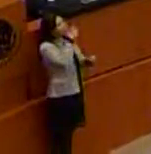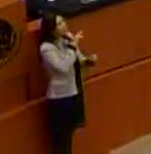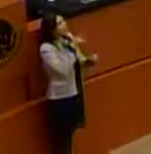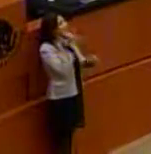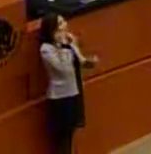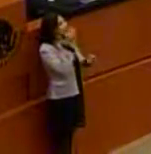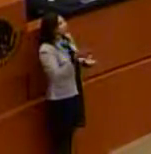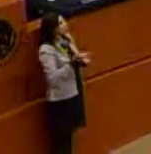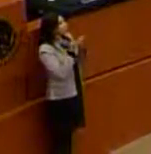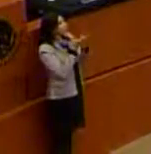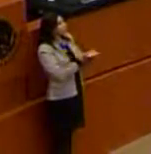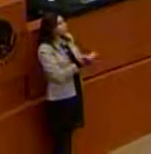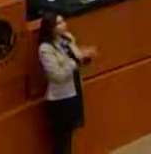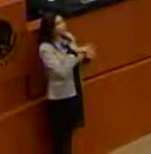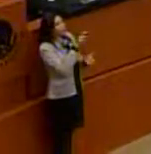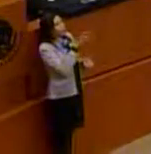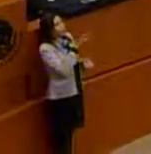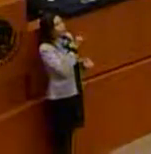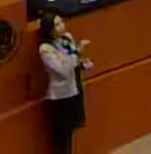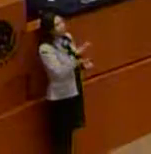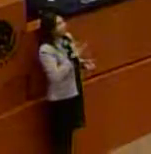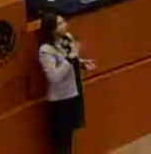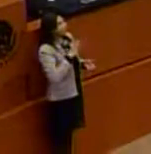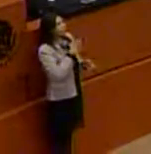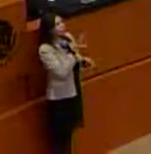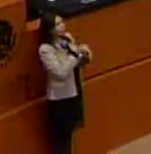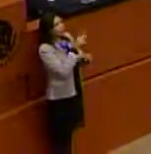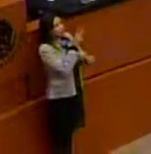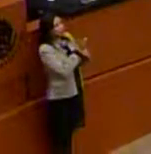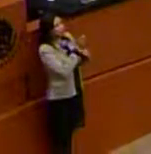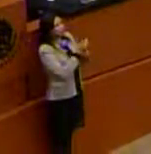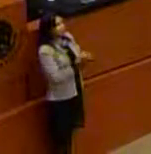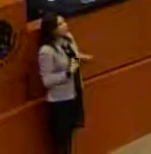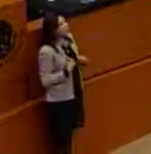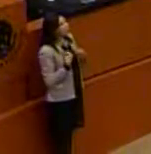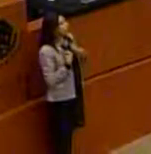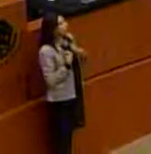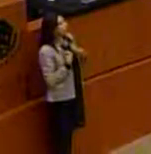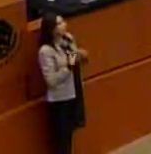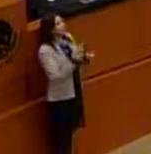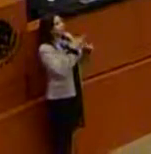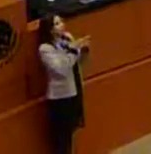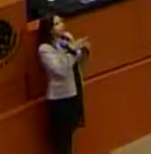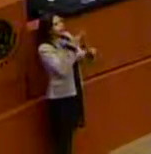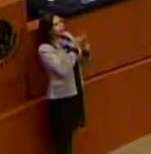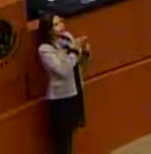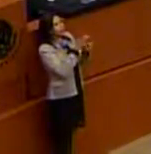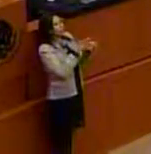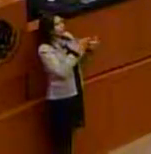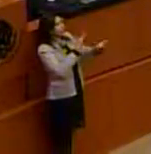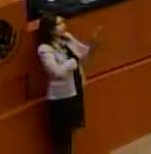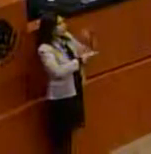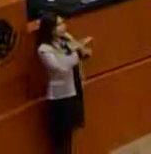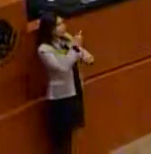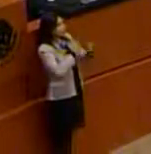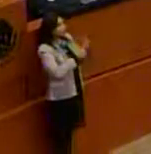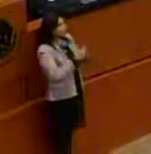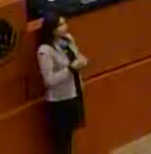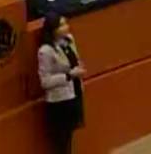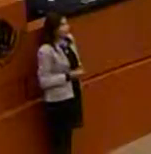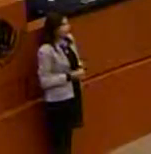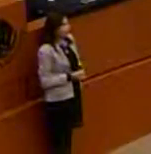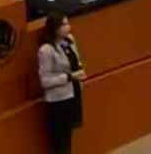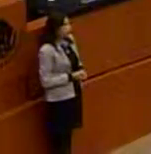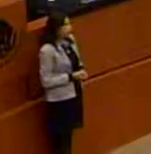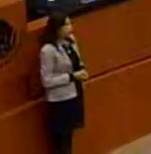RBI trouve une seconde vie dans le débat politique ultérieur. Mais qui sait, seul celui qui ne tente rien n'obtient rien.